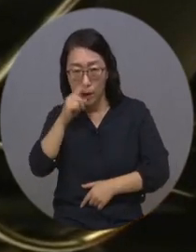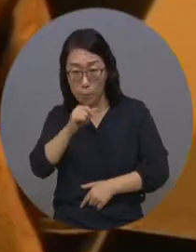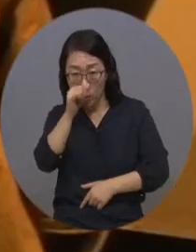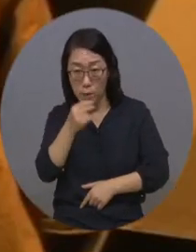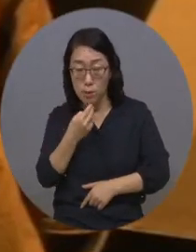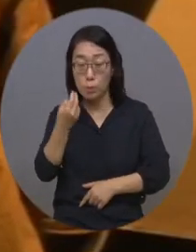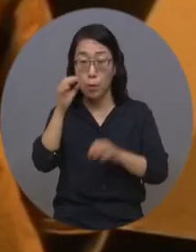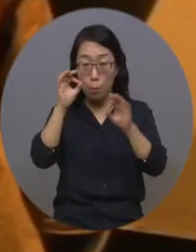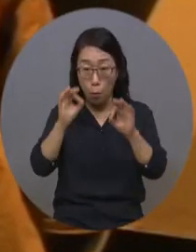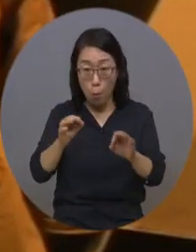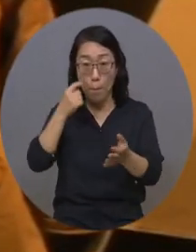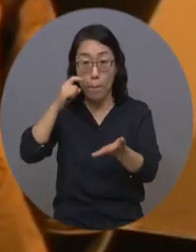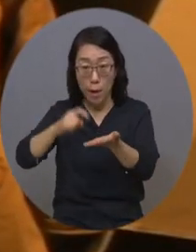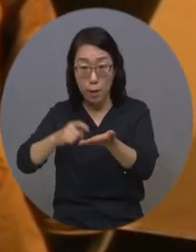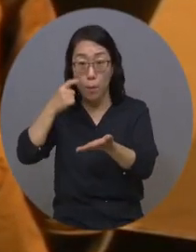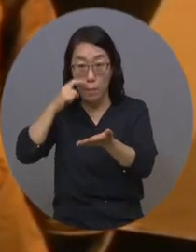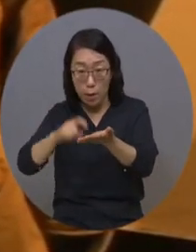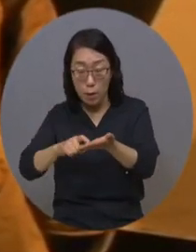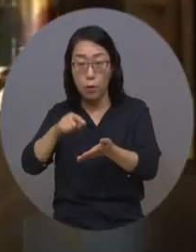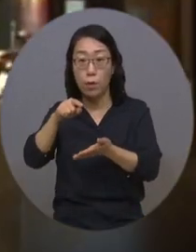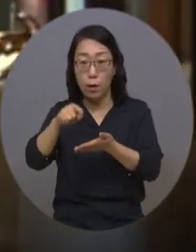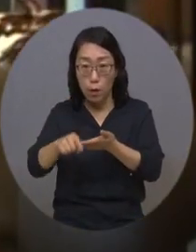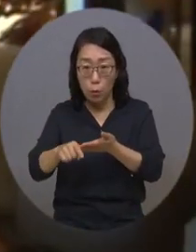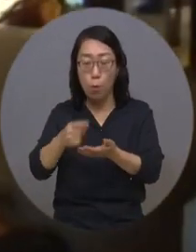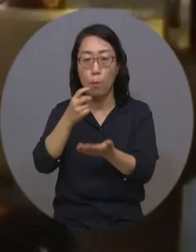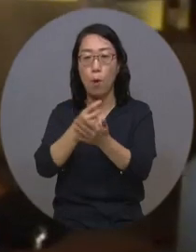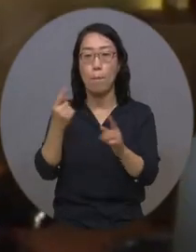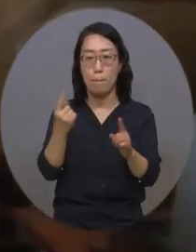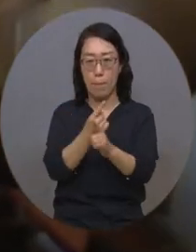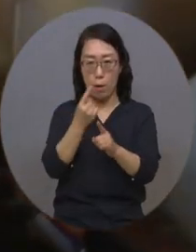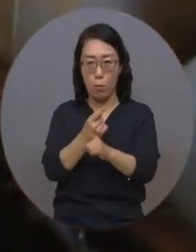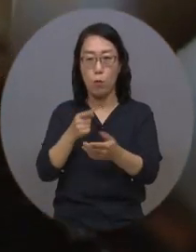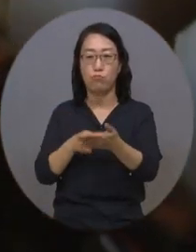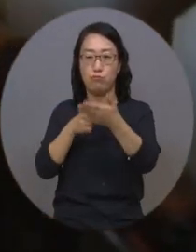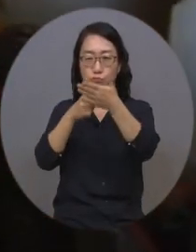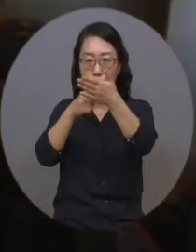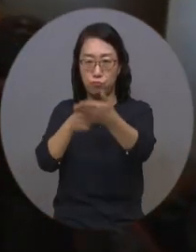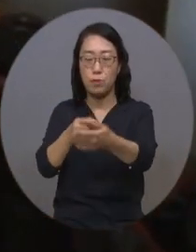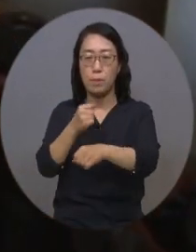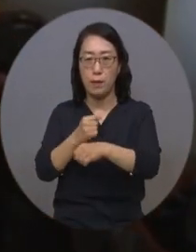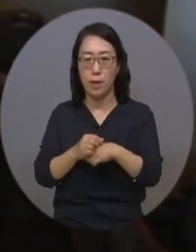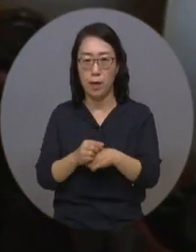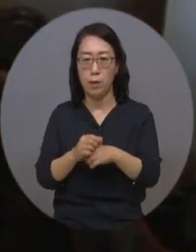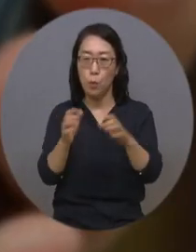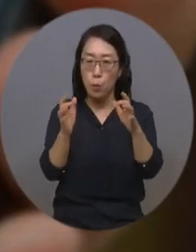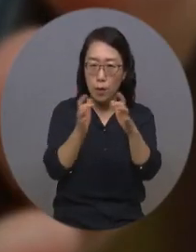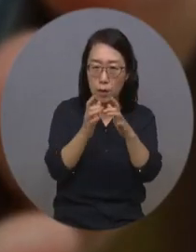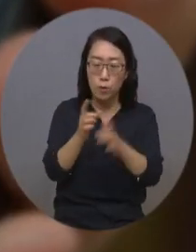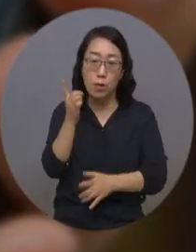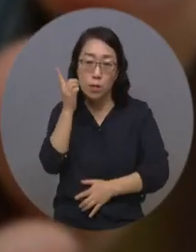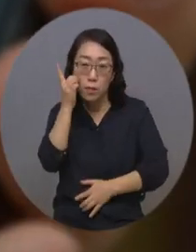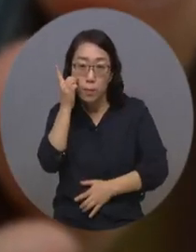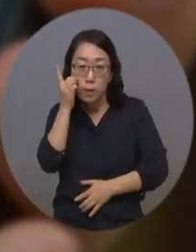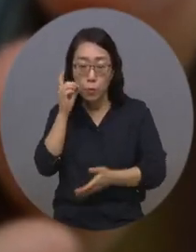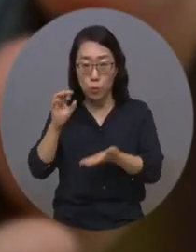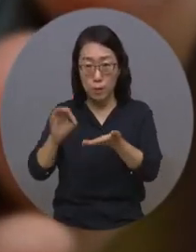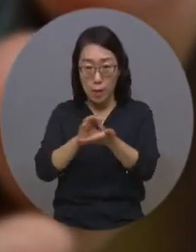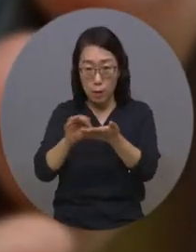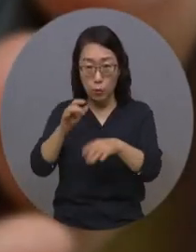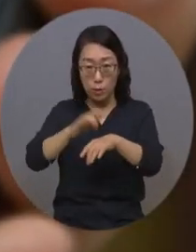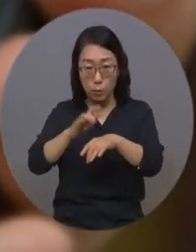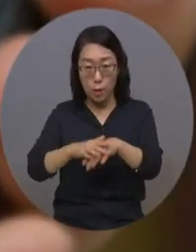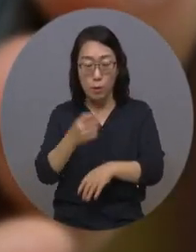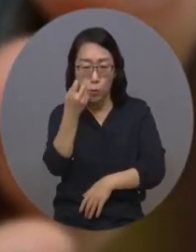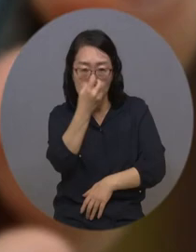광고 차단 등을 위한 법 개정도 추진 합니다 이밖에도 인터넷 스마트폰 이용 습관 조사를 통해